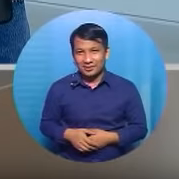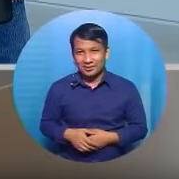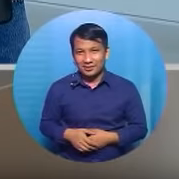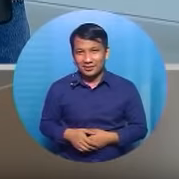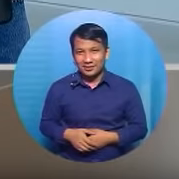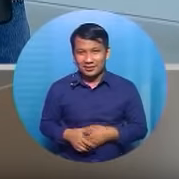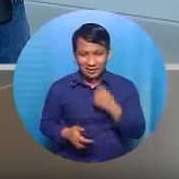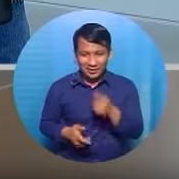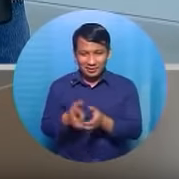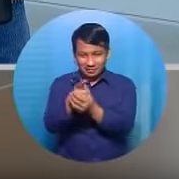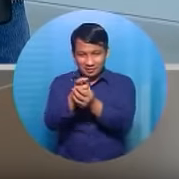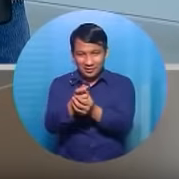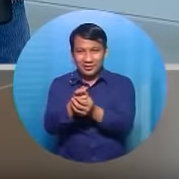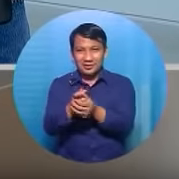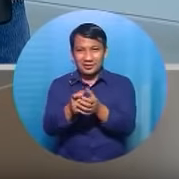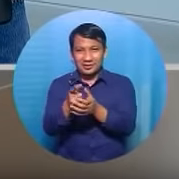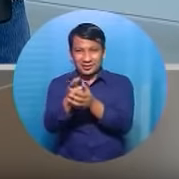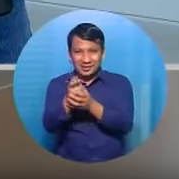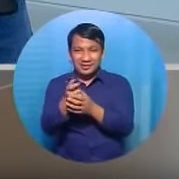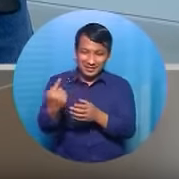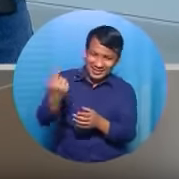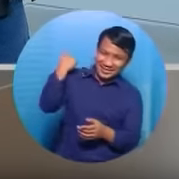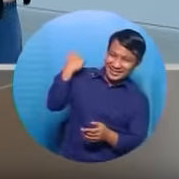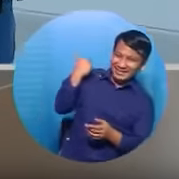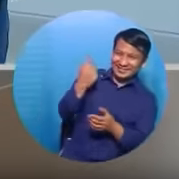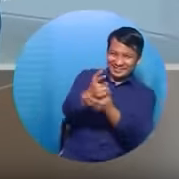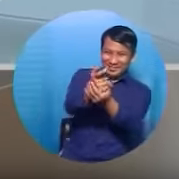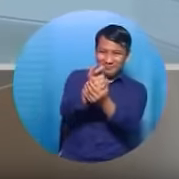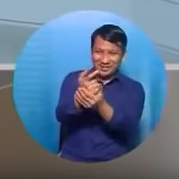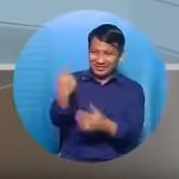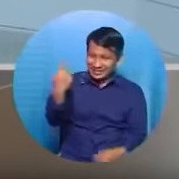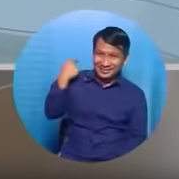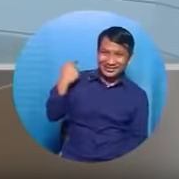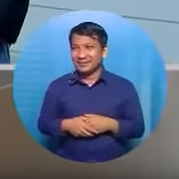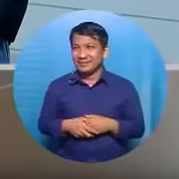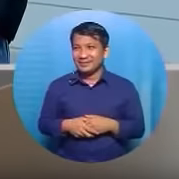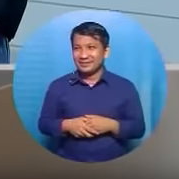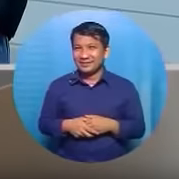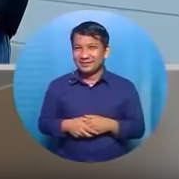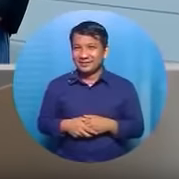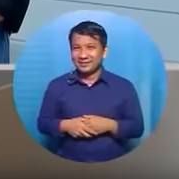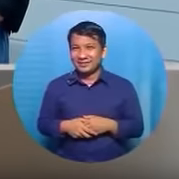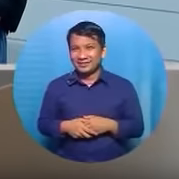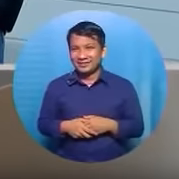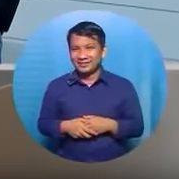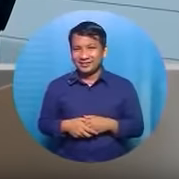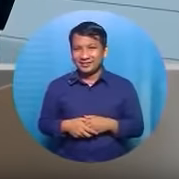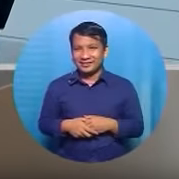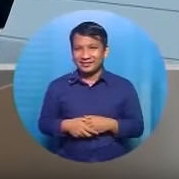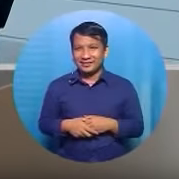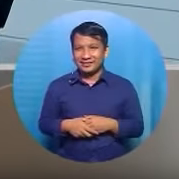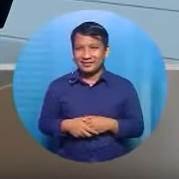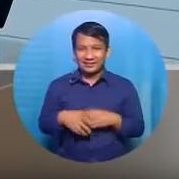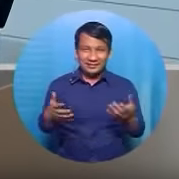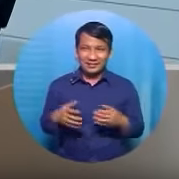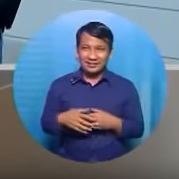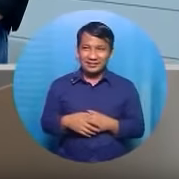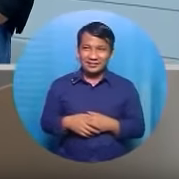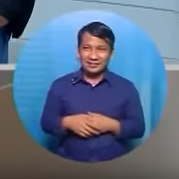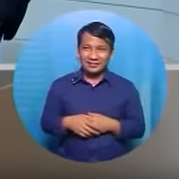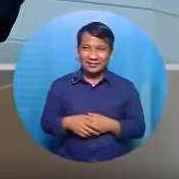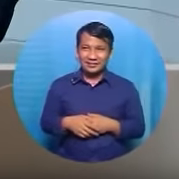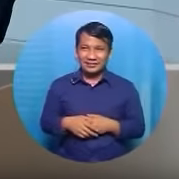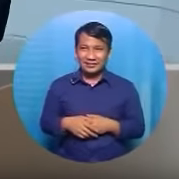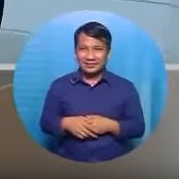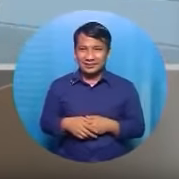Kasi nakailag ako. Nakailag ka? Naku, yes, delikado, sir. Delikado nga. Hindi wala ko naman ko sa lahat, sir. Wala ko sa lahat. Hindi nga,